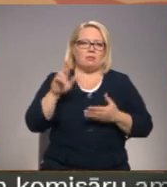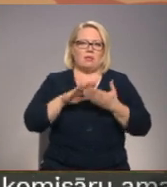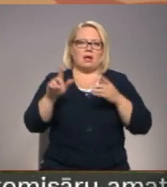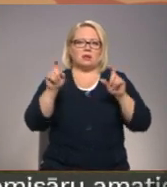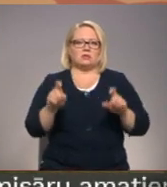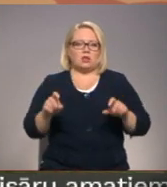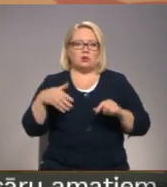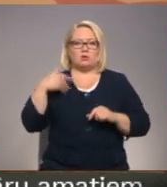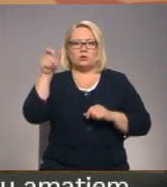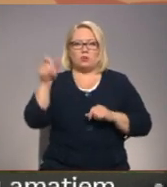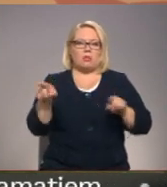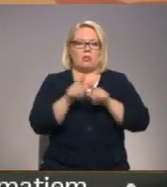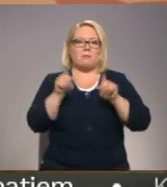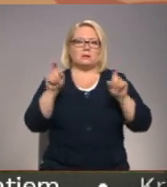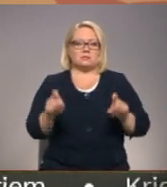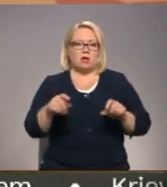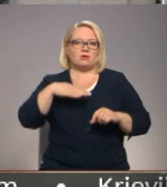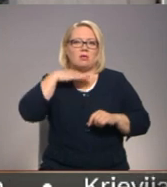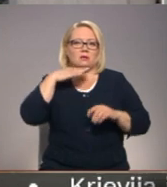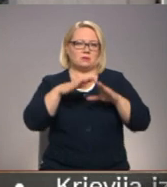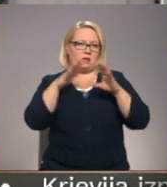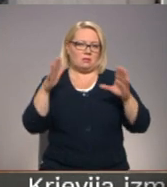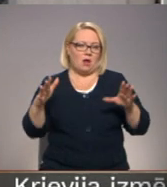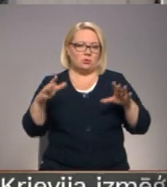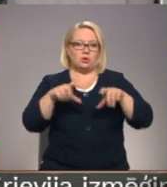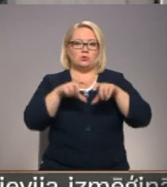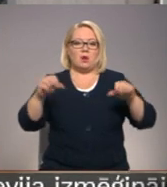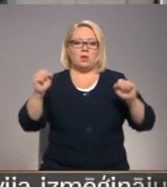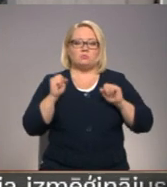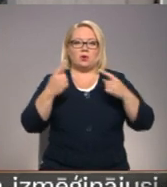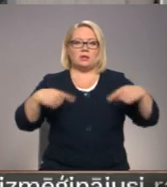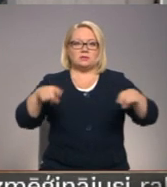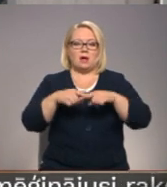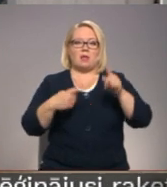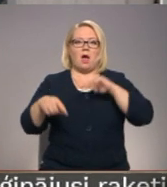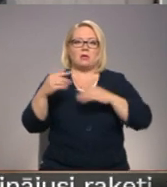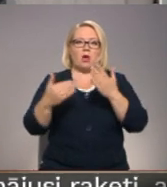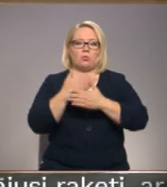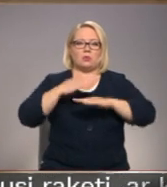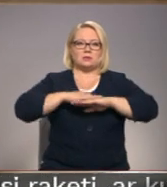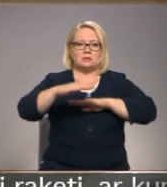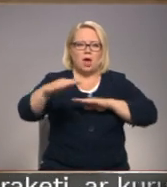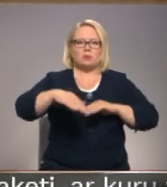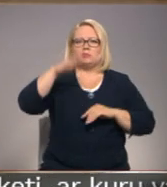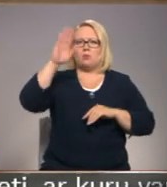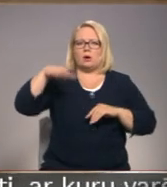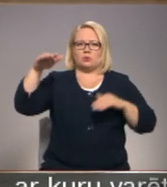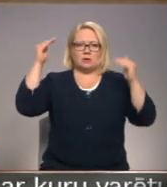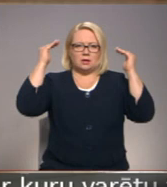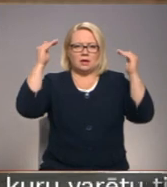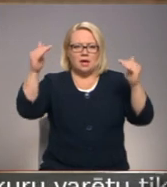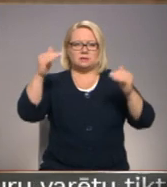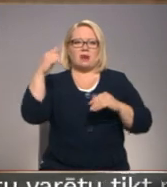jo skolēns jau tāpat tās sēž klasē ļoti daudz. Skolas sporta zālē atjaunots grīdas segums, nokrāsotas sienas un griesti,